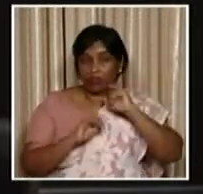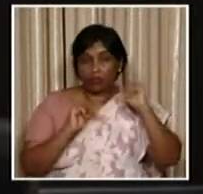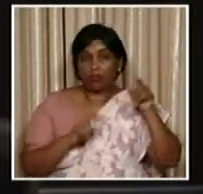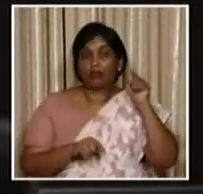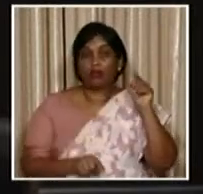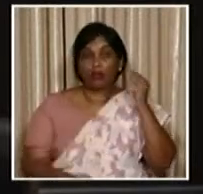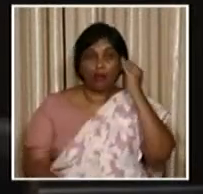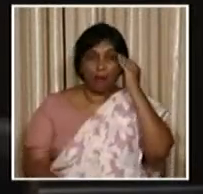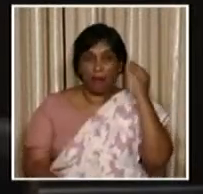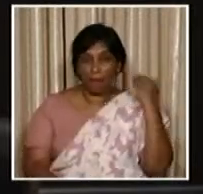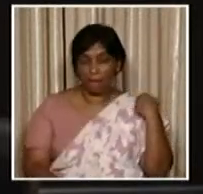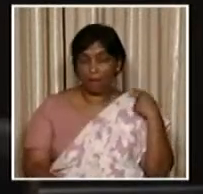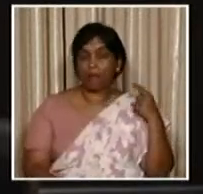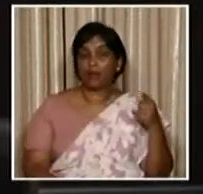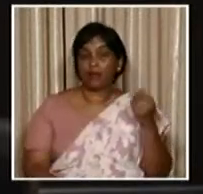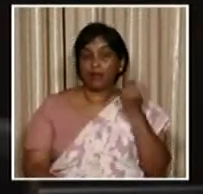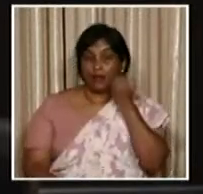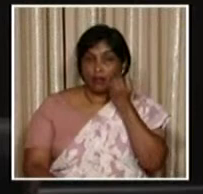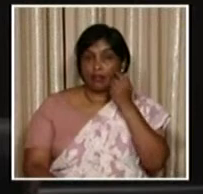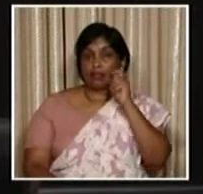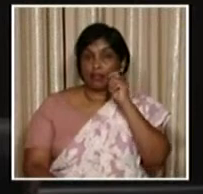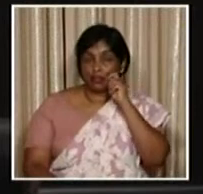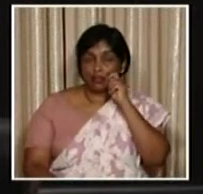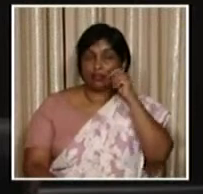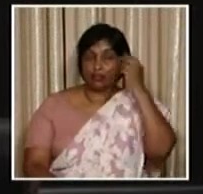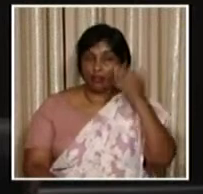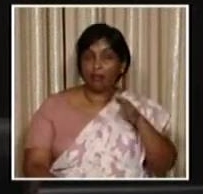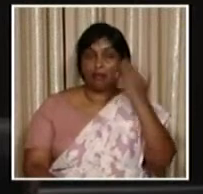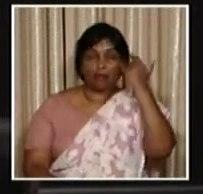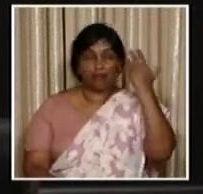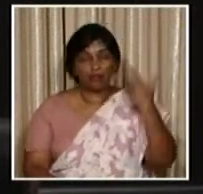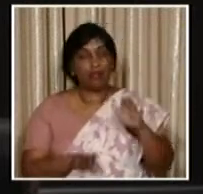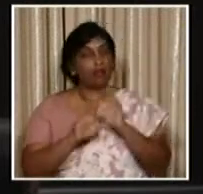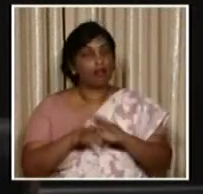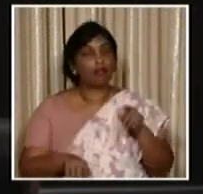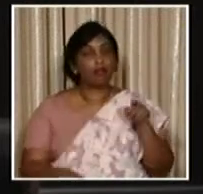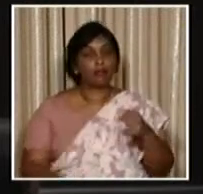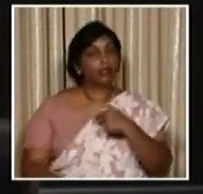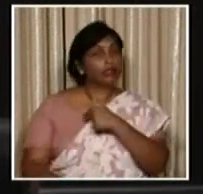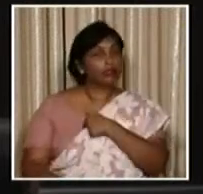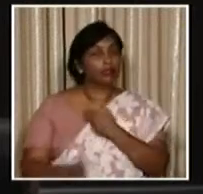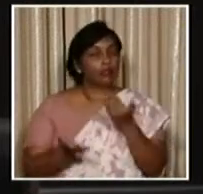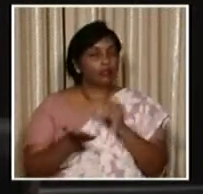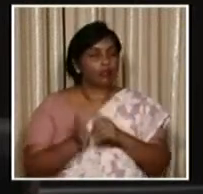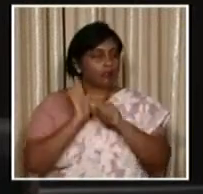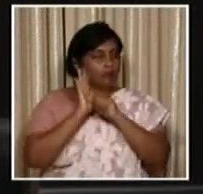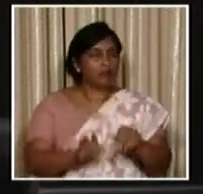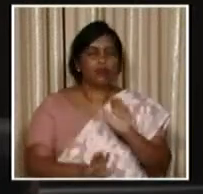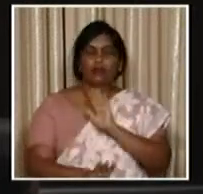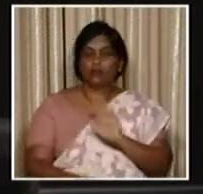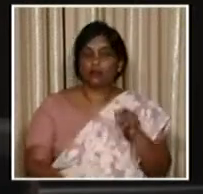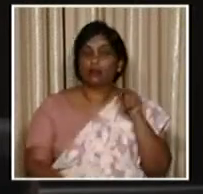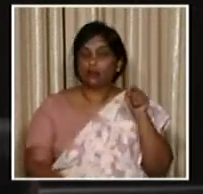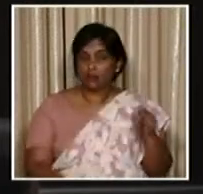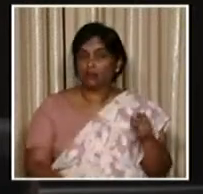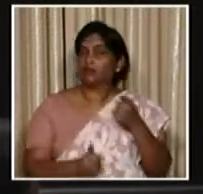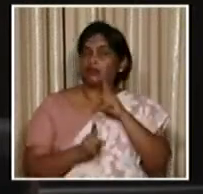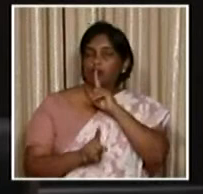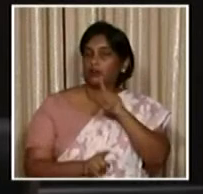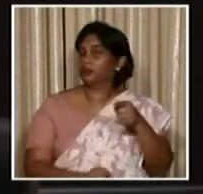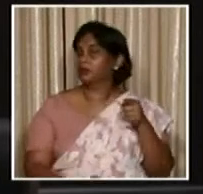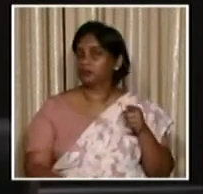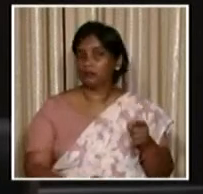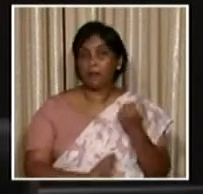අර අම්මගේ ඒ ලෙඩාගේ තාත්තා නැතුව ගිය අම්මා නැතුව ගිය දරුවන්ගේ හදවත තව පාරන්න එපා මේකෙන්